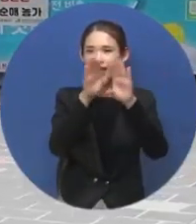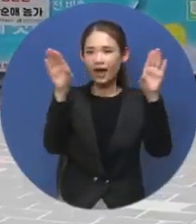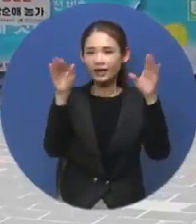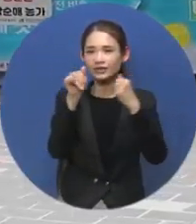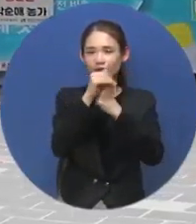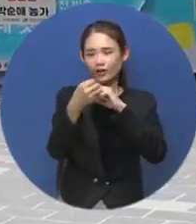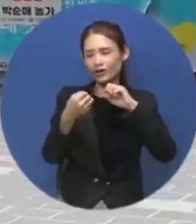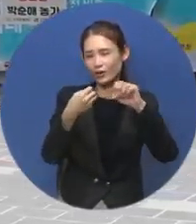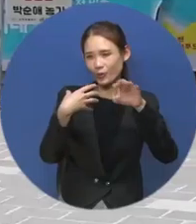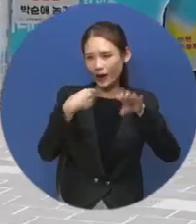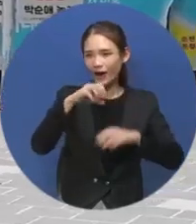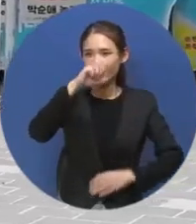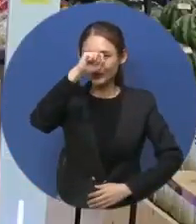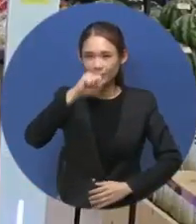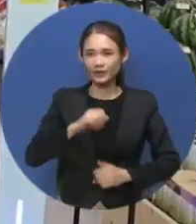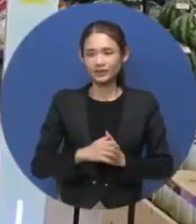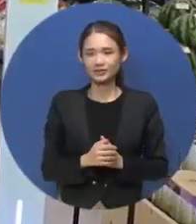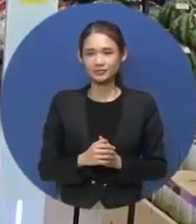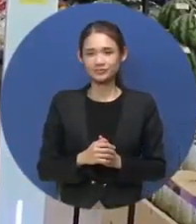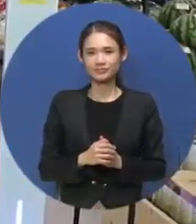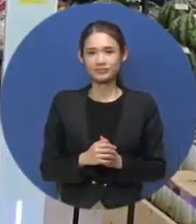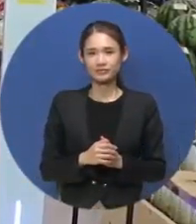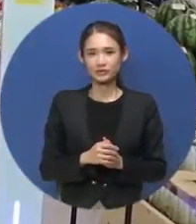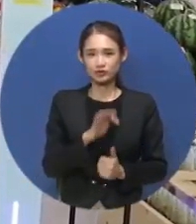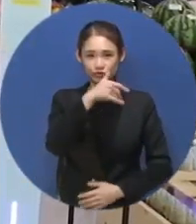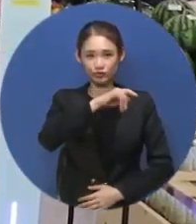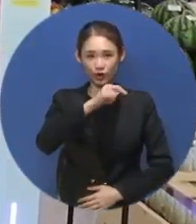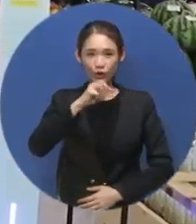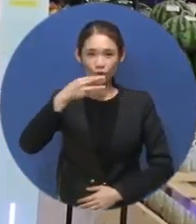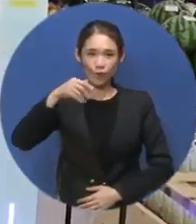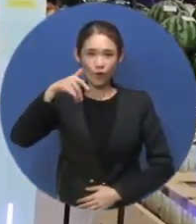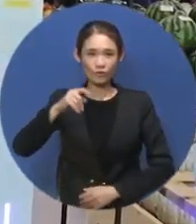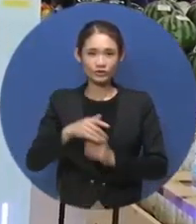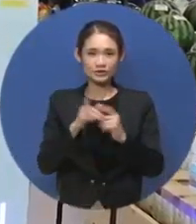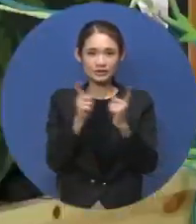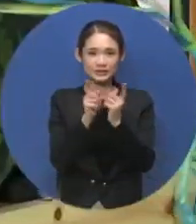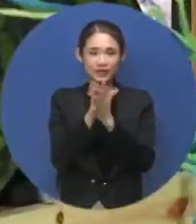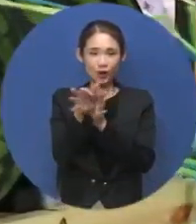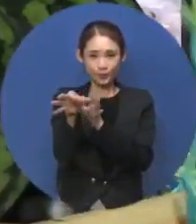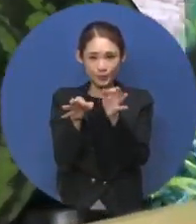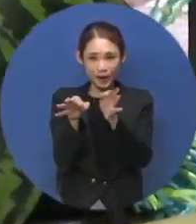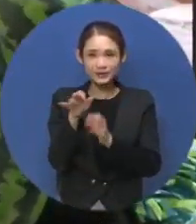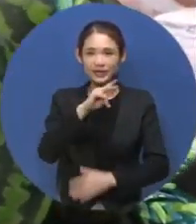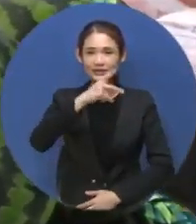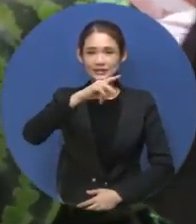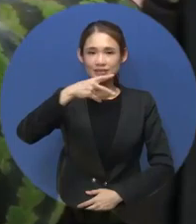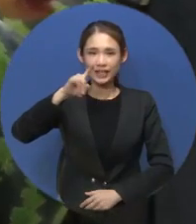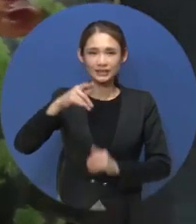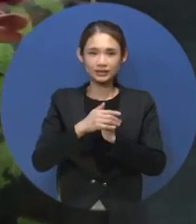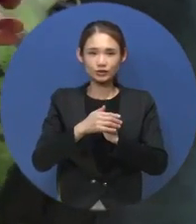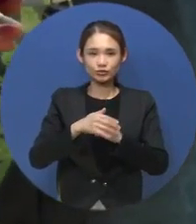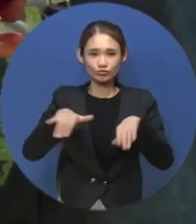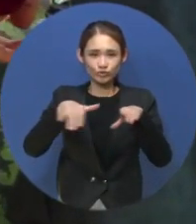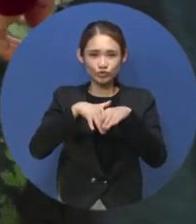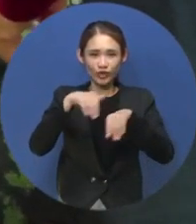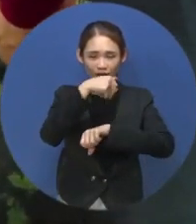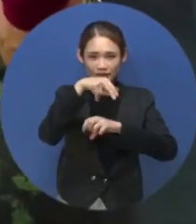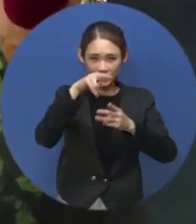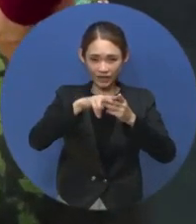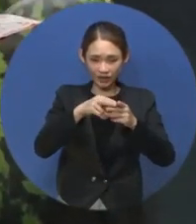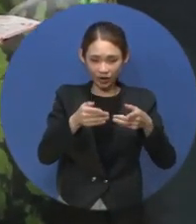순천시에 지난 14일 도심 밀집 지역 시민들에게 안전한 먹거리를 제공하게 될 로컬푸드